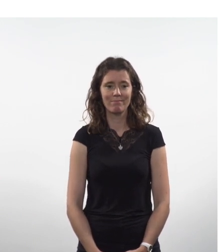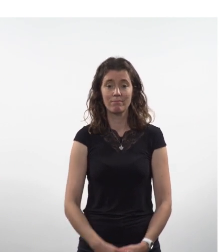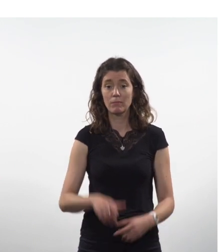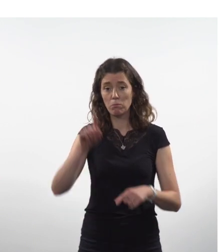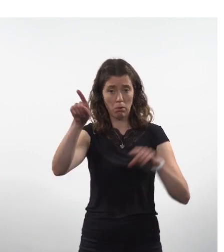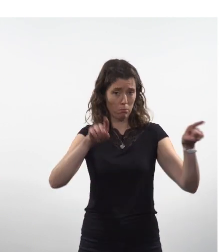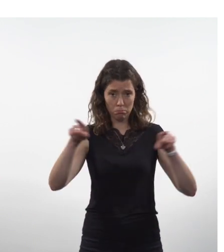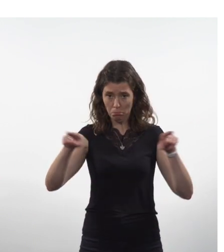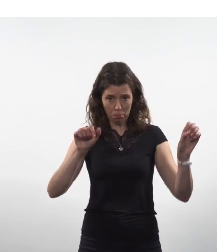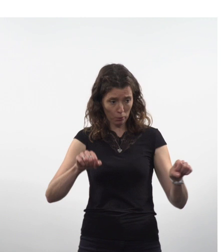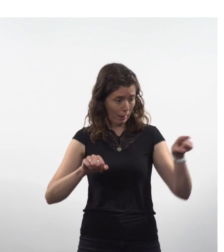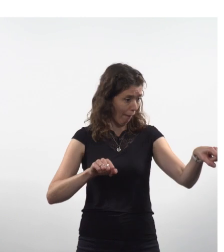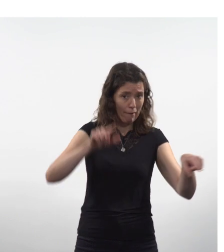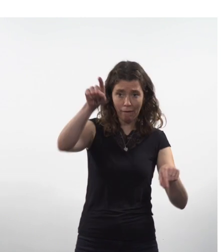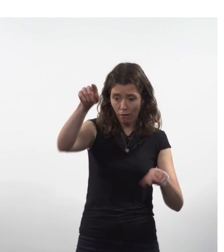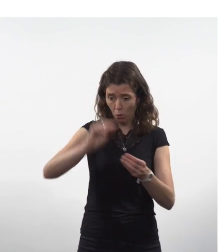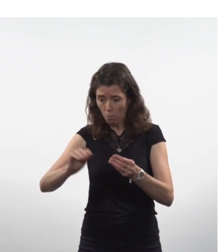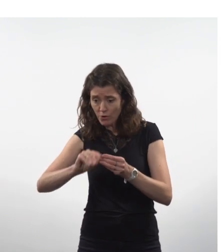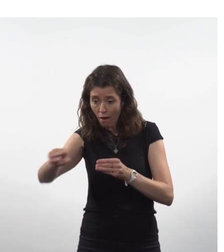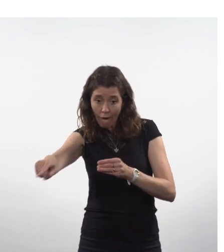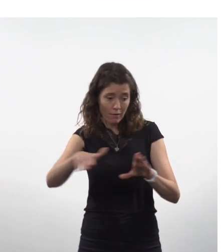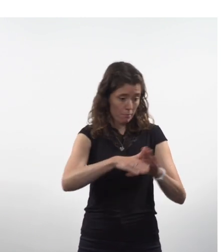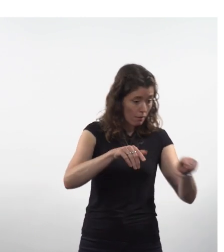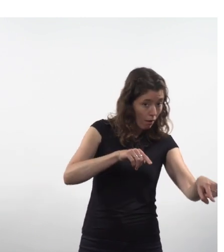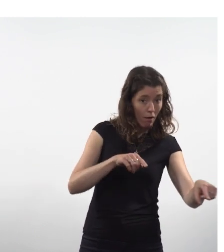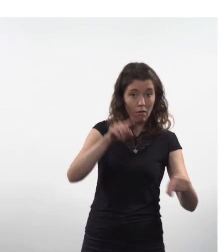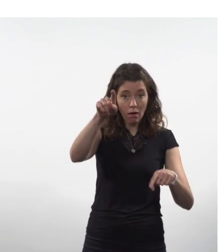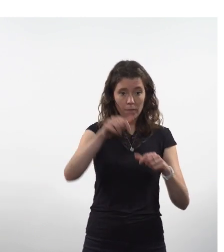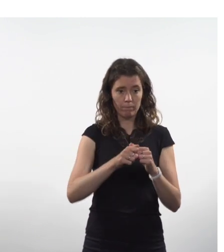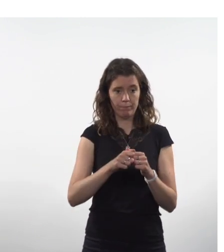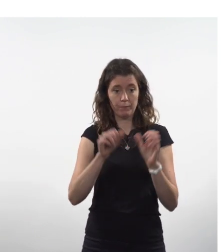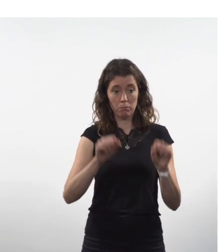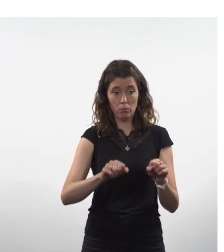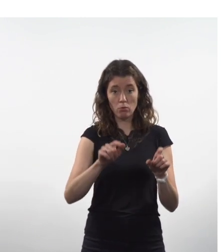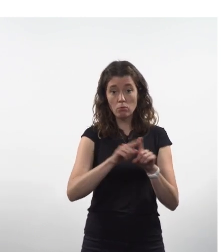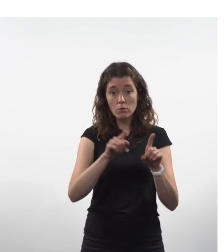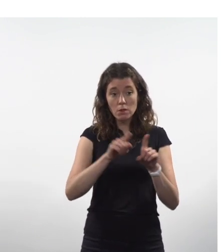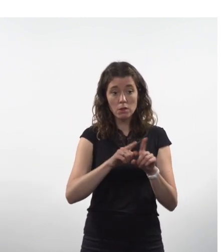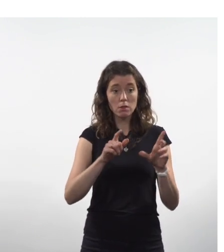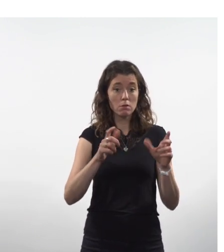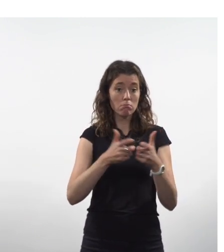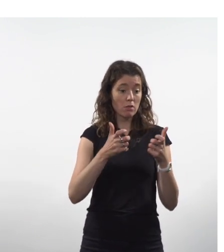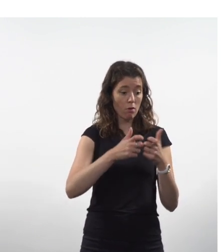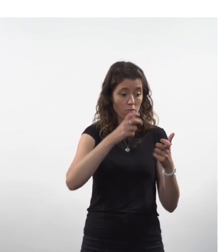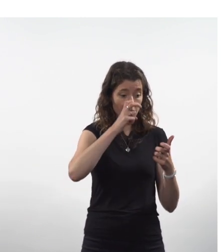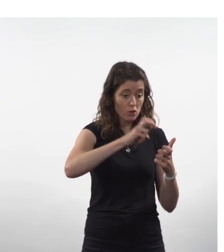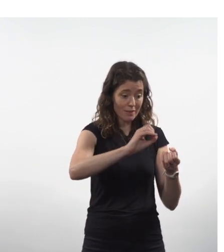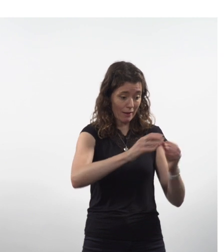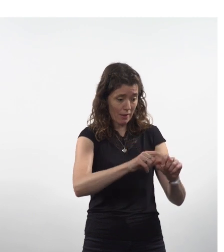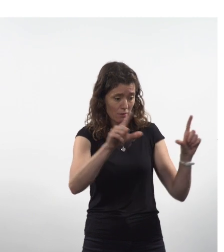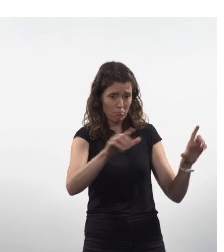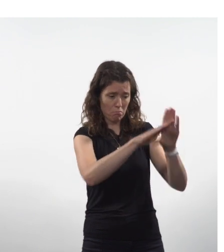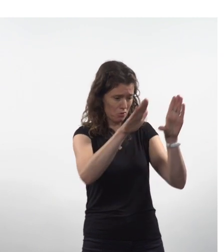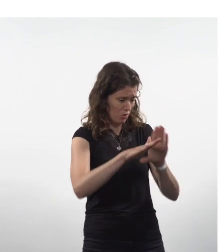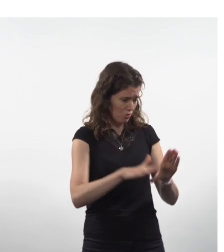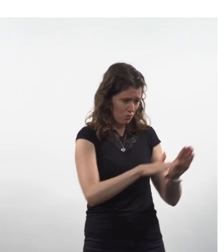Désigner, utiliser la désignation des objets, des images, etc. Aller chercher aussi, si vous avez besoin d'illustrations sur Internet, il y a tout un tas de